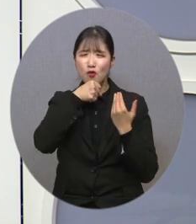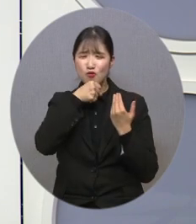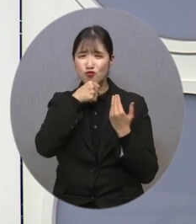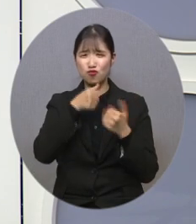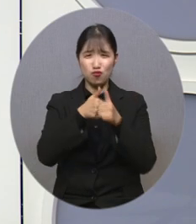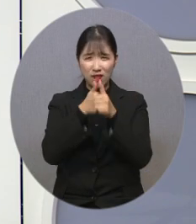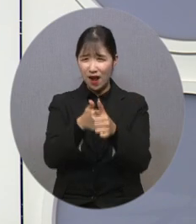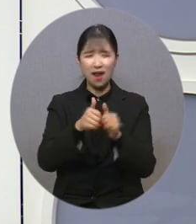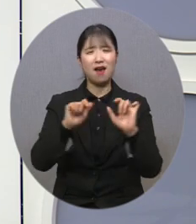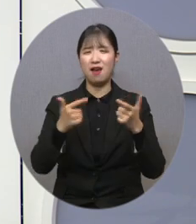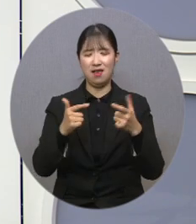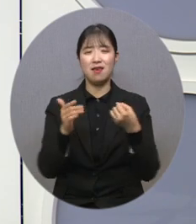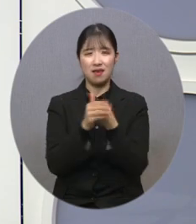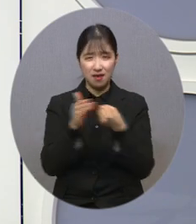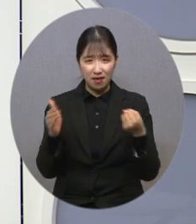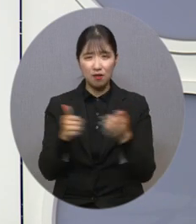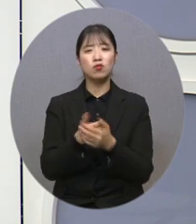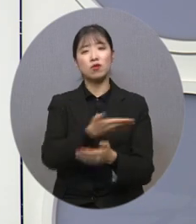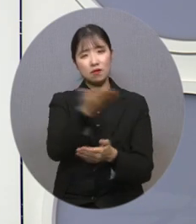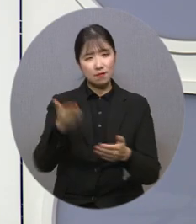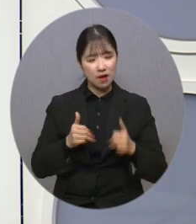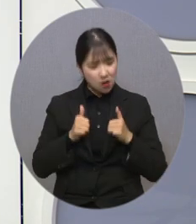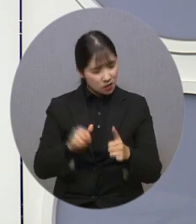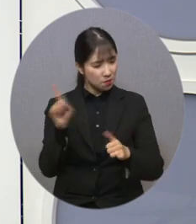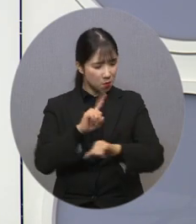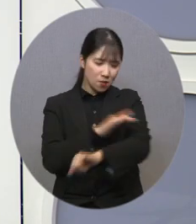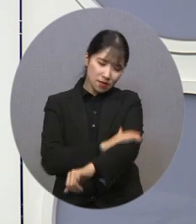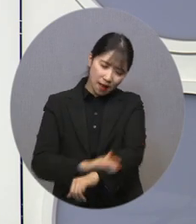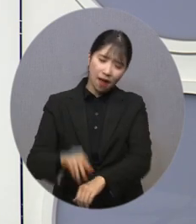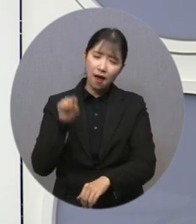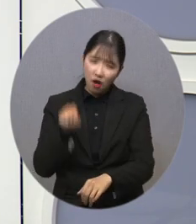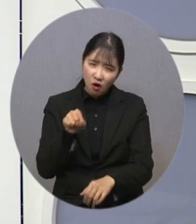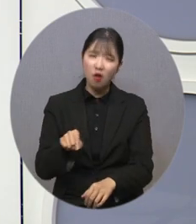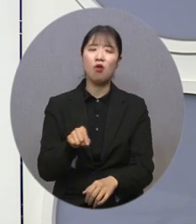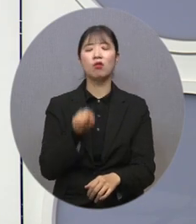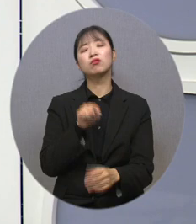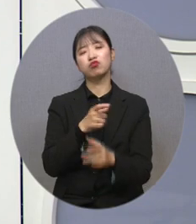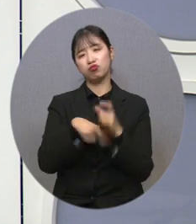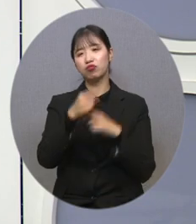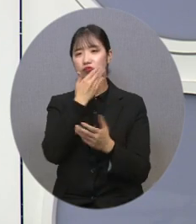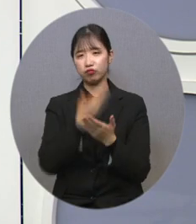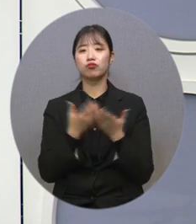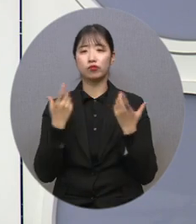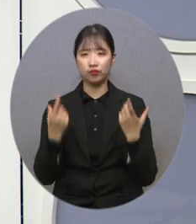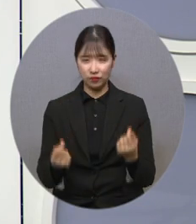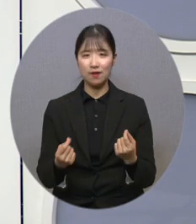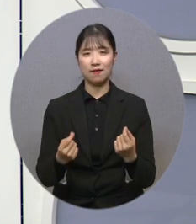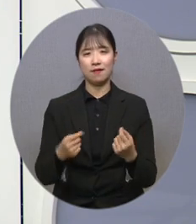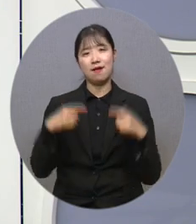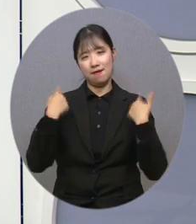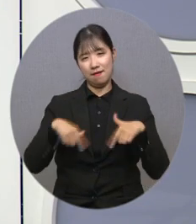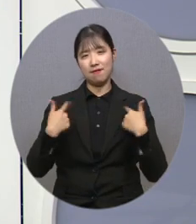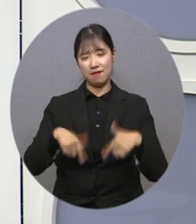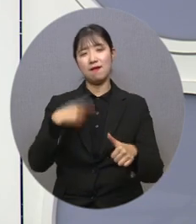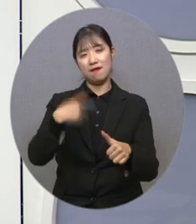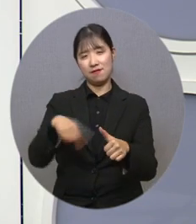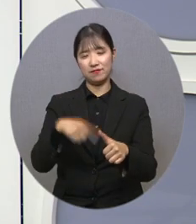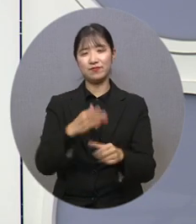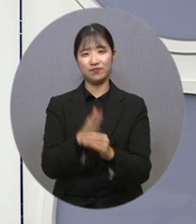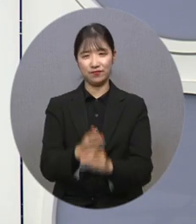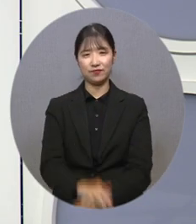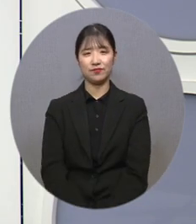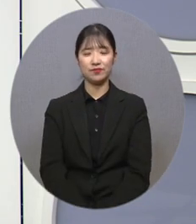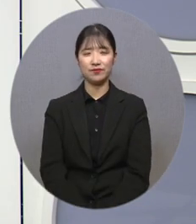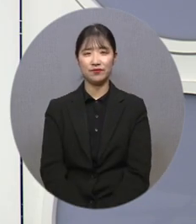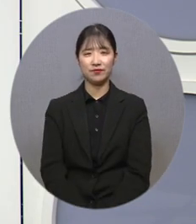너희들이 무엇을 얼마나 열심히 잘하고 사회에 필요한 인간이 되는가가 더 중요한 것이다. 이런 것을 더 중요한 덕목으로